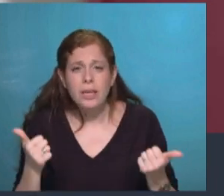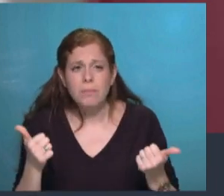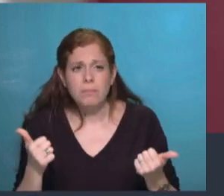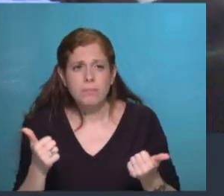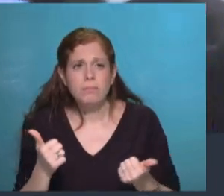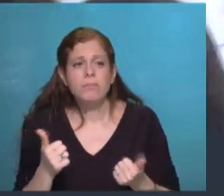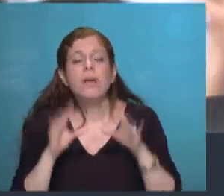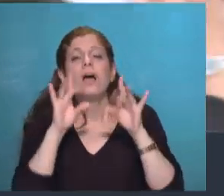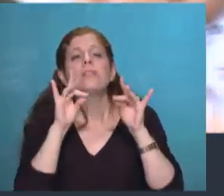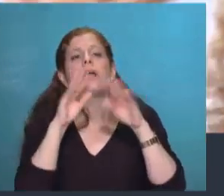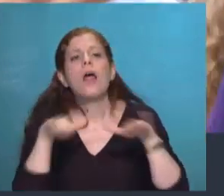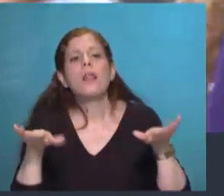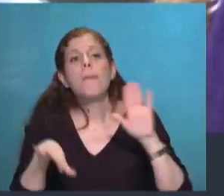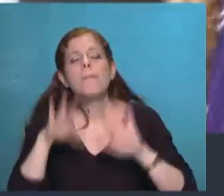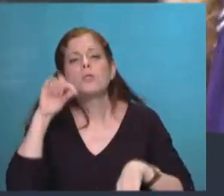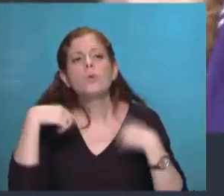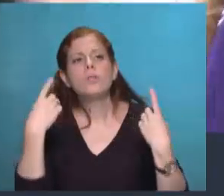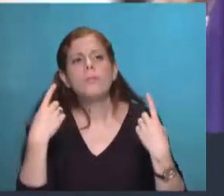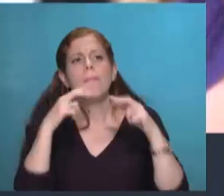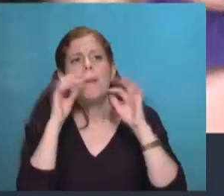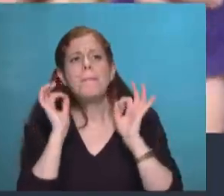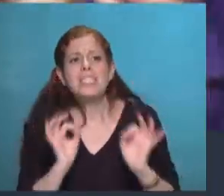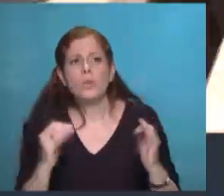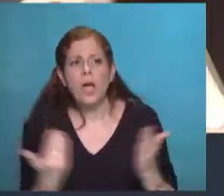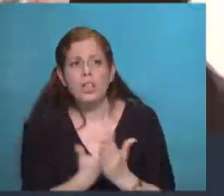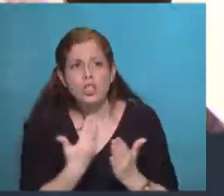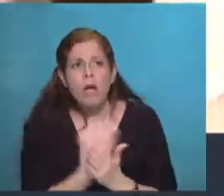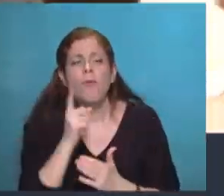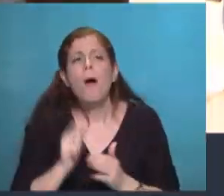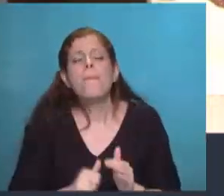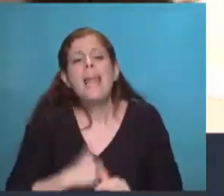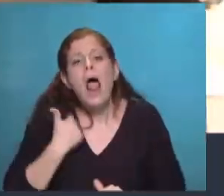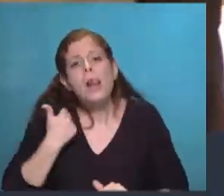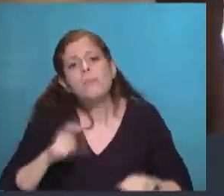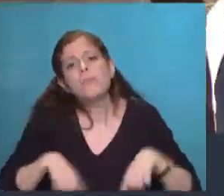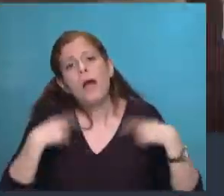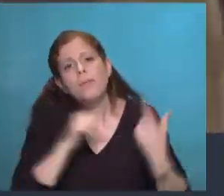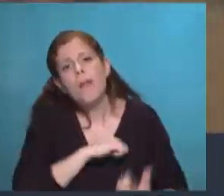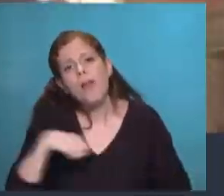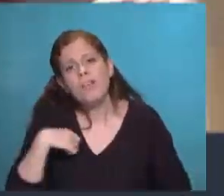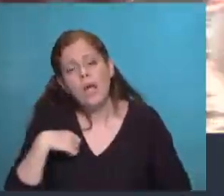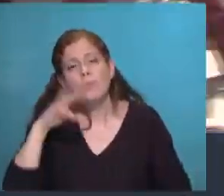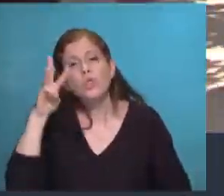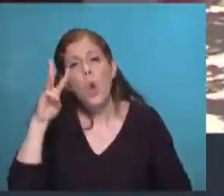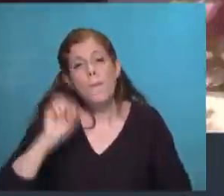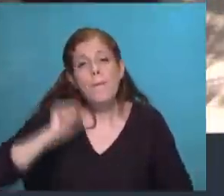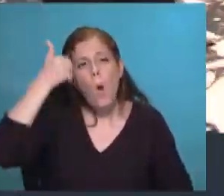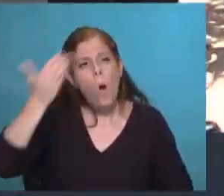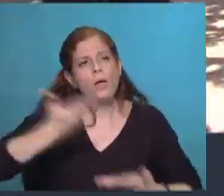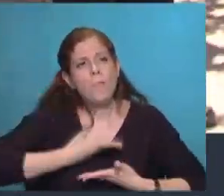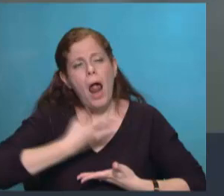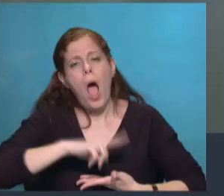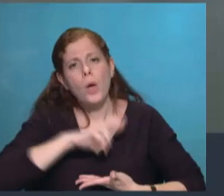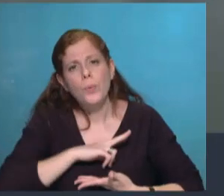עשרת הילדים מצאו את עצמם במציאות חדשה, ובה הם מנהלים את חייהם לבדם. שלומי הבכור קיבל עליו אחריות